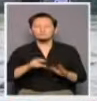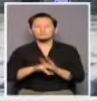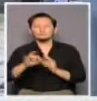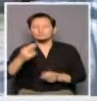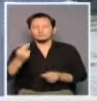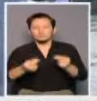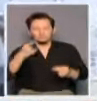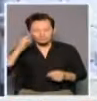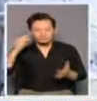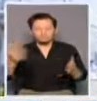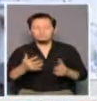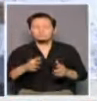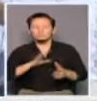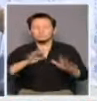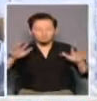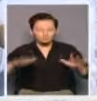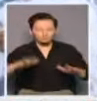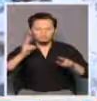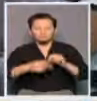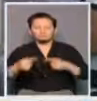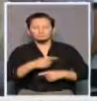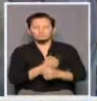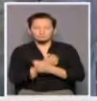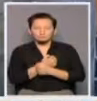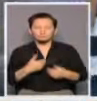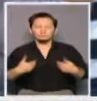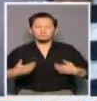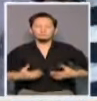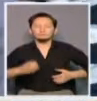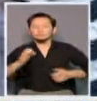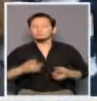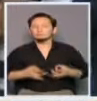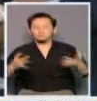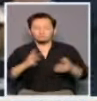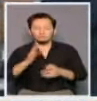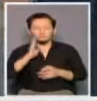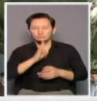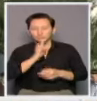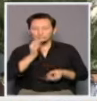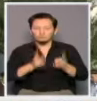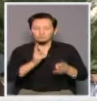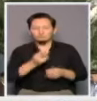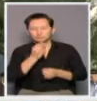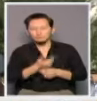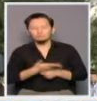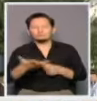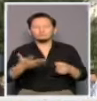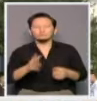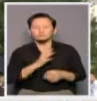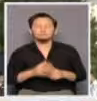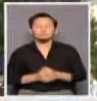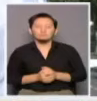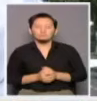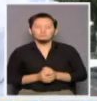игры. После молитвы прихожане обнимались и поздравляли друг друга с праздником. Женщины готовили еду и накрыли праздничный